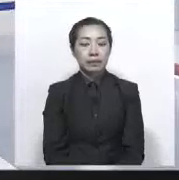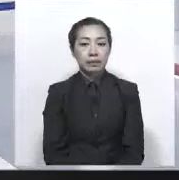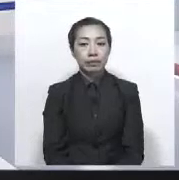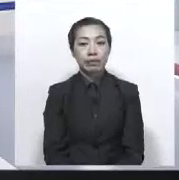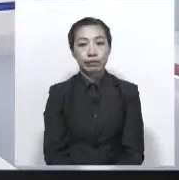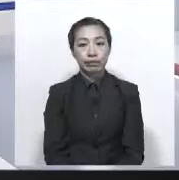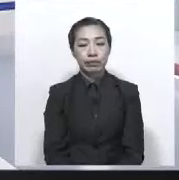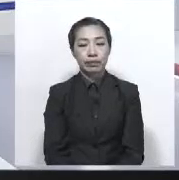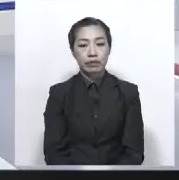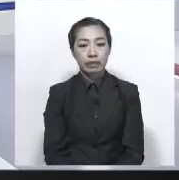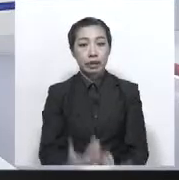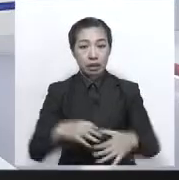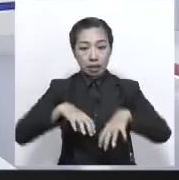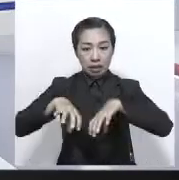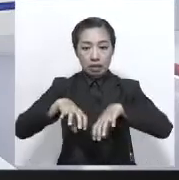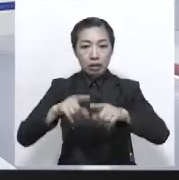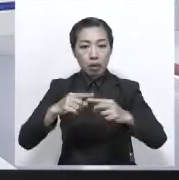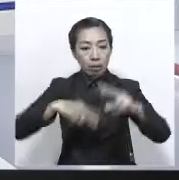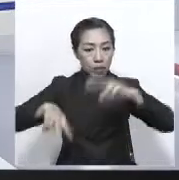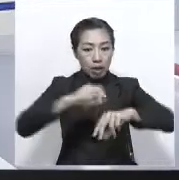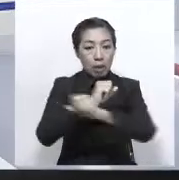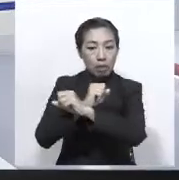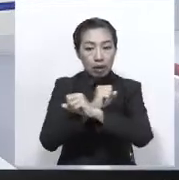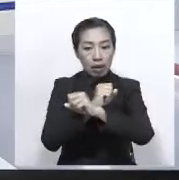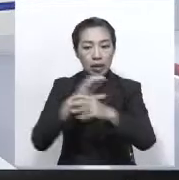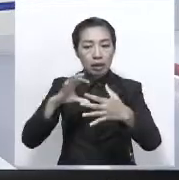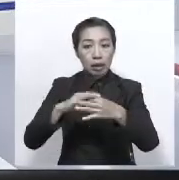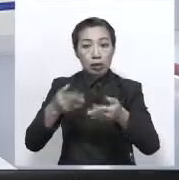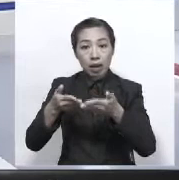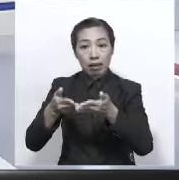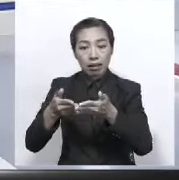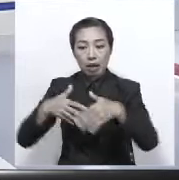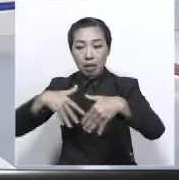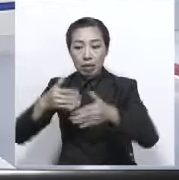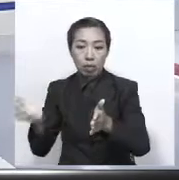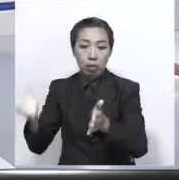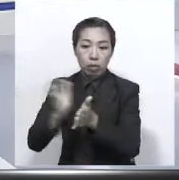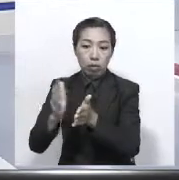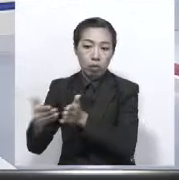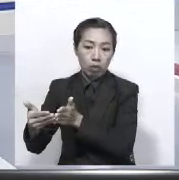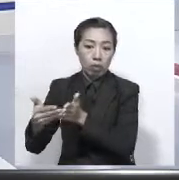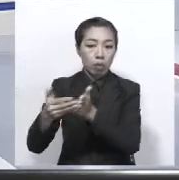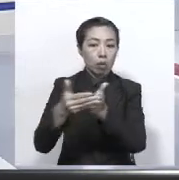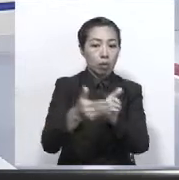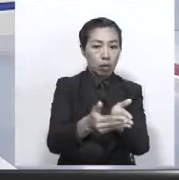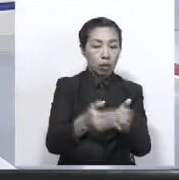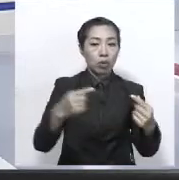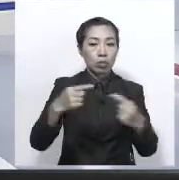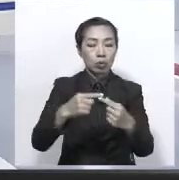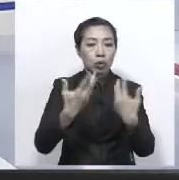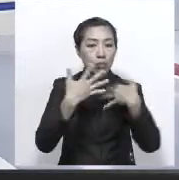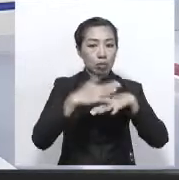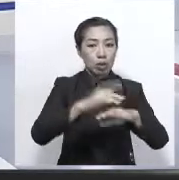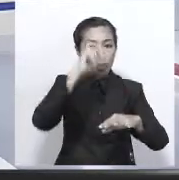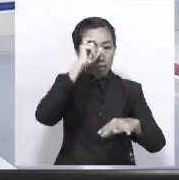ส่วนการเตรียมความพร้อมในการดูแลความปลอดภัยด้านการสัญจรทางเรือของประชาชนนะครับที่จะเดินทางมาร่วมพระราชพิธีถวาย